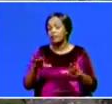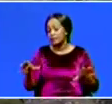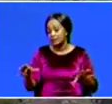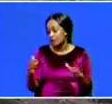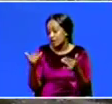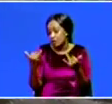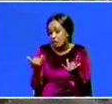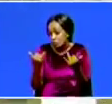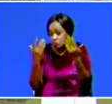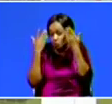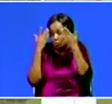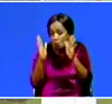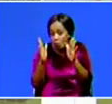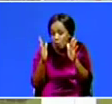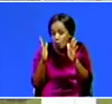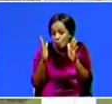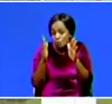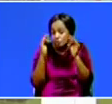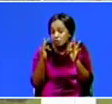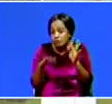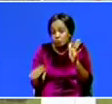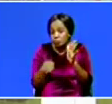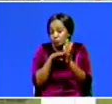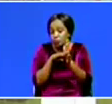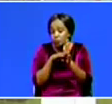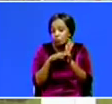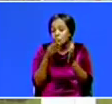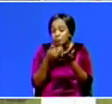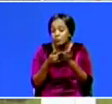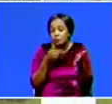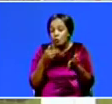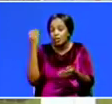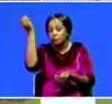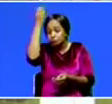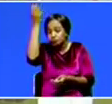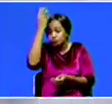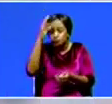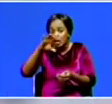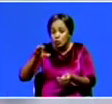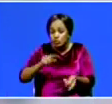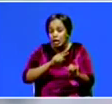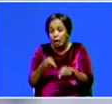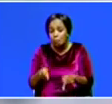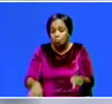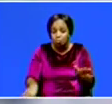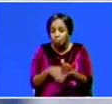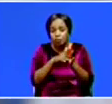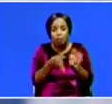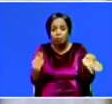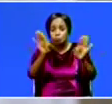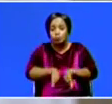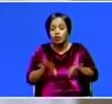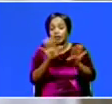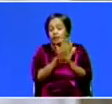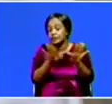kuhesabu sekunde, dakika na saa kabla ya tingatinga za county kuiporomosha chini, kwani ramani ya soko